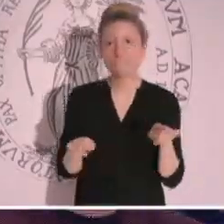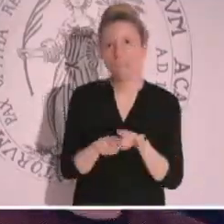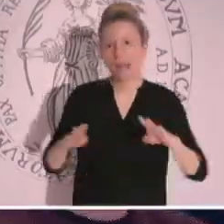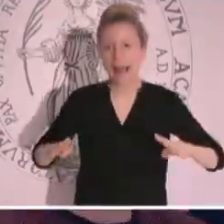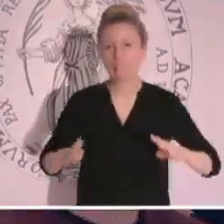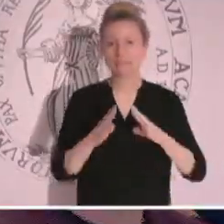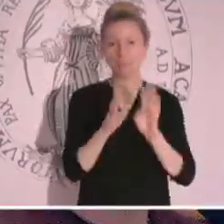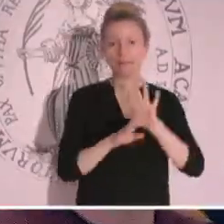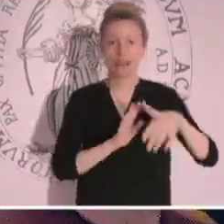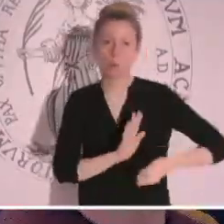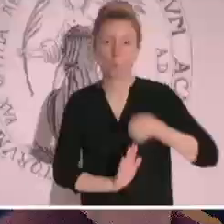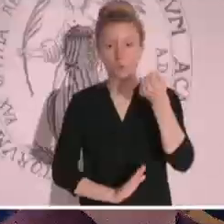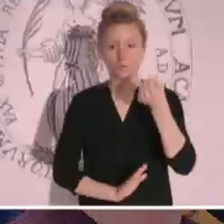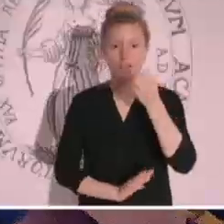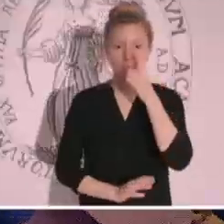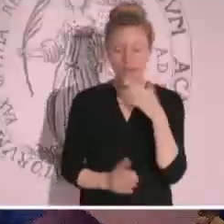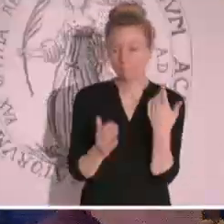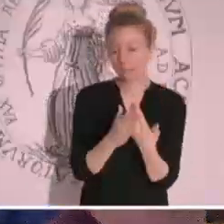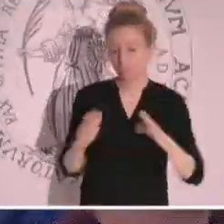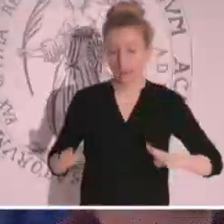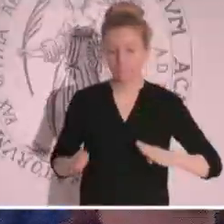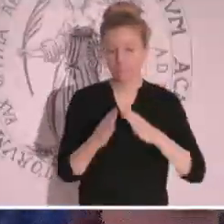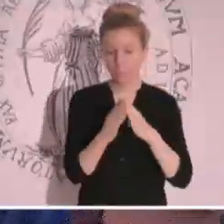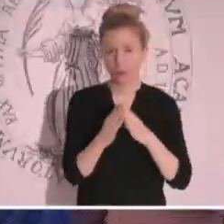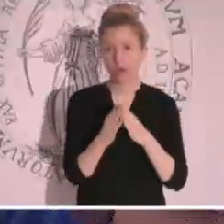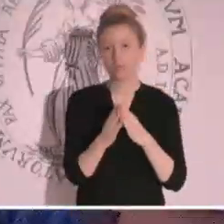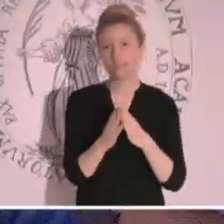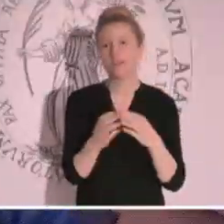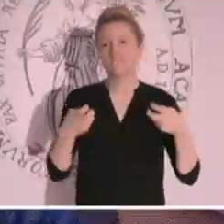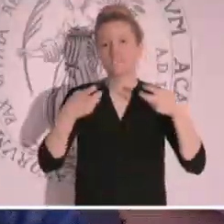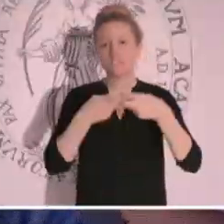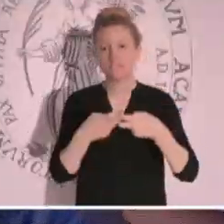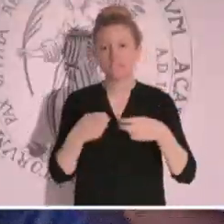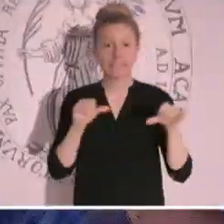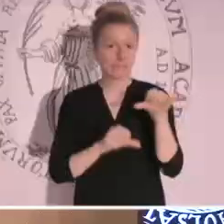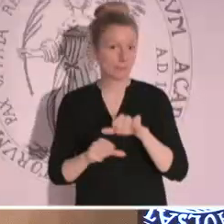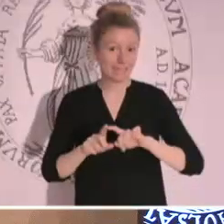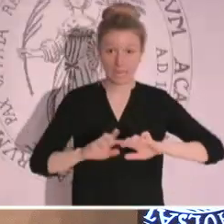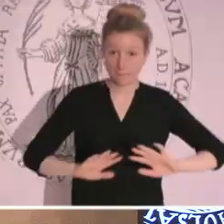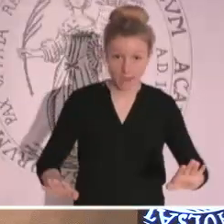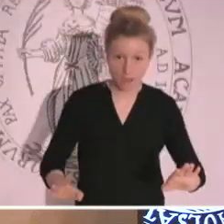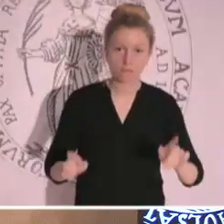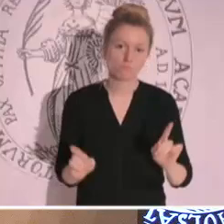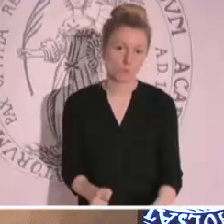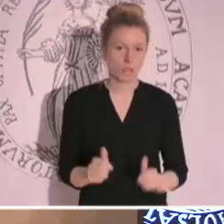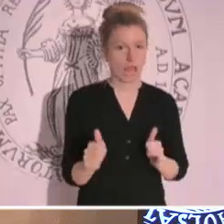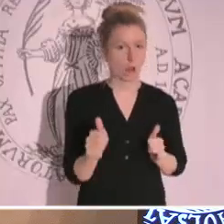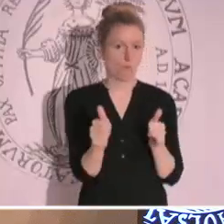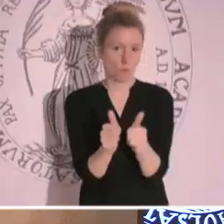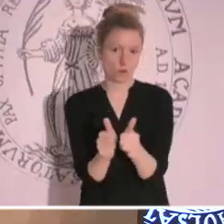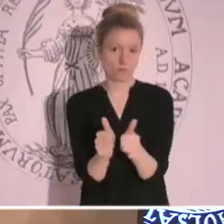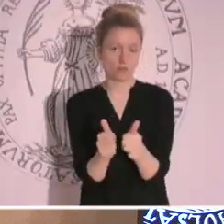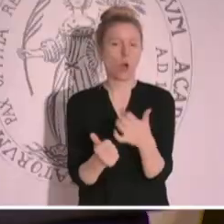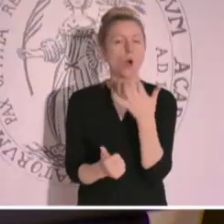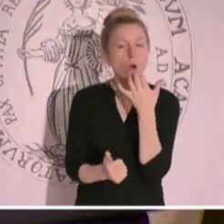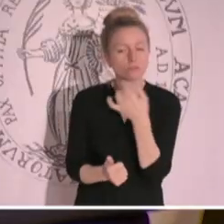diejenigen, die jetzt viel abgewählt haben, ne, wie Physik, Chemie, da wird es ein bisschen schwer. Also da bitte ich um Durchhaltevermögen, dass Sie das überstehen,